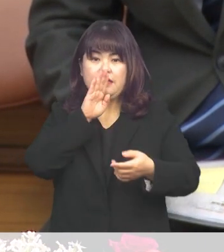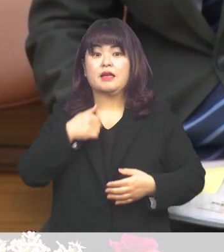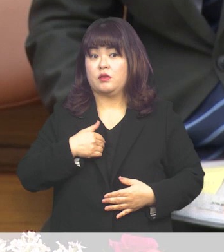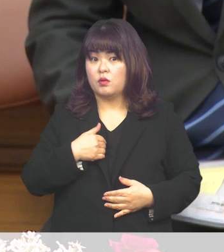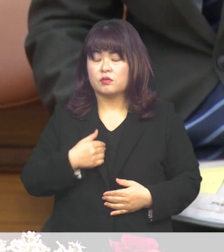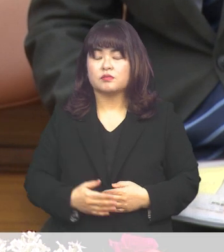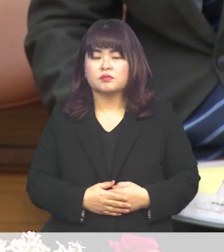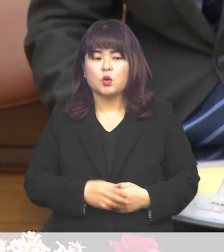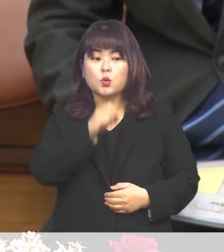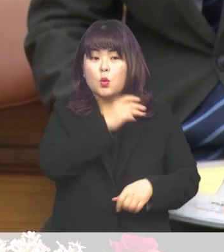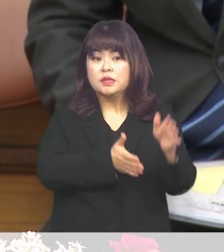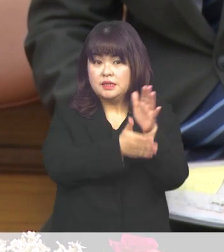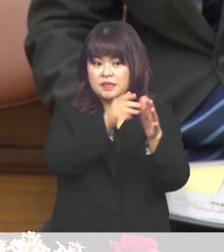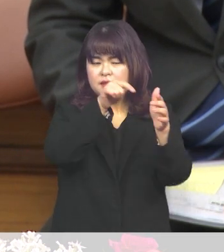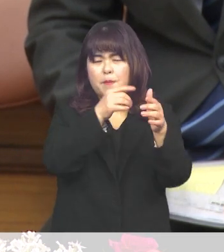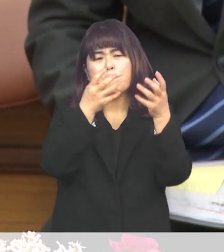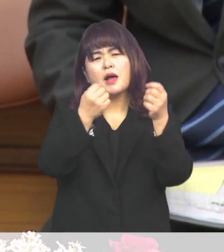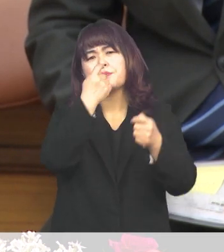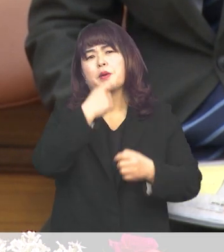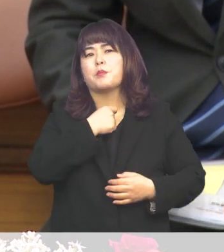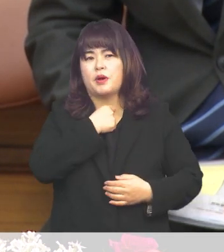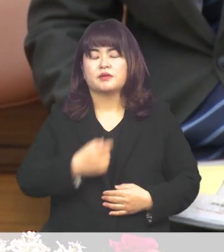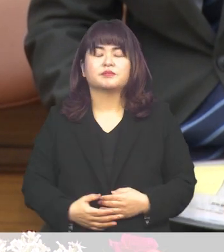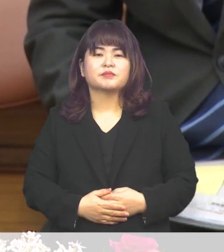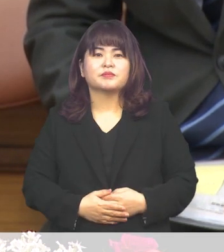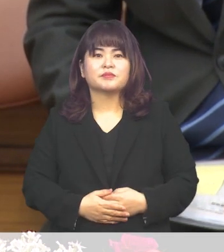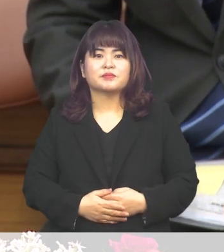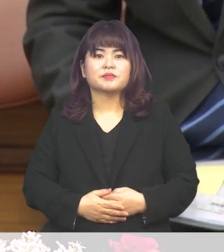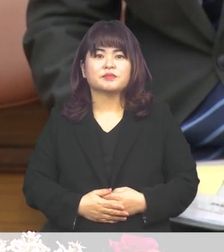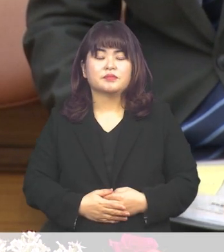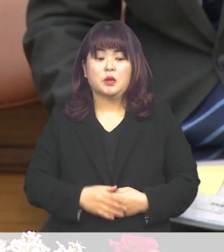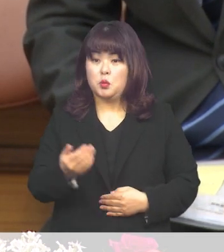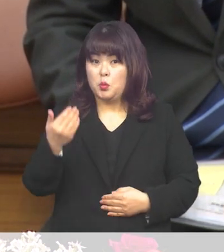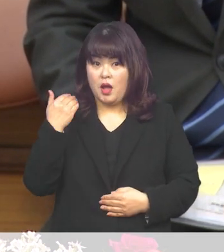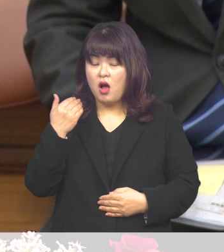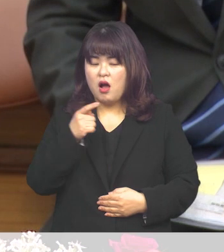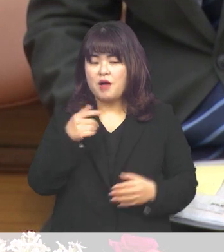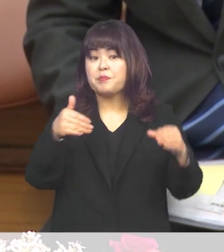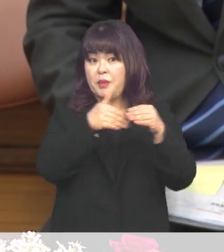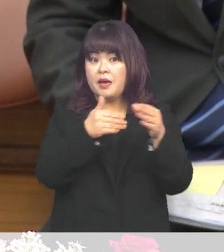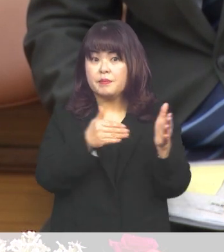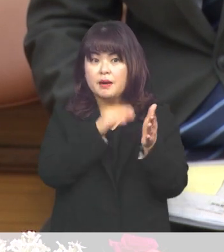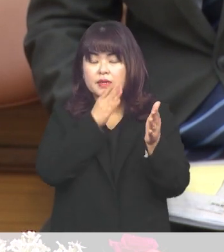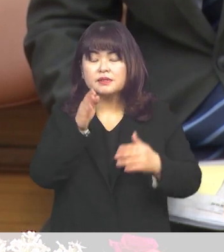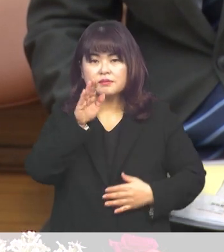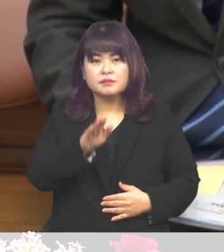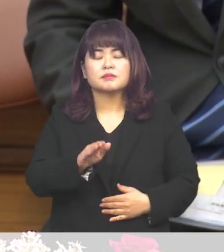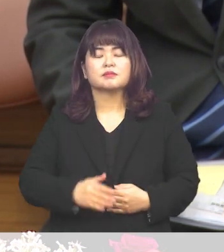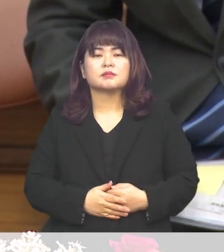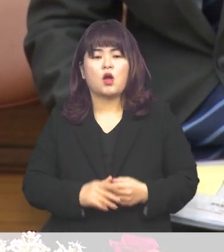용인시에 많이 배우고자 합니다. 그래서 아까 저희들이 협약을 체결했습니다만